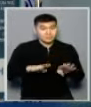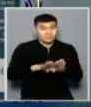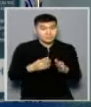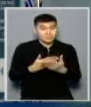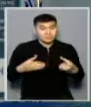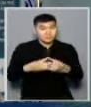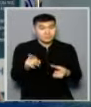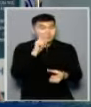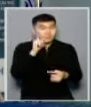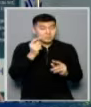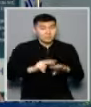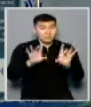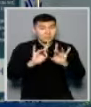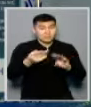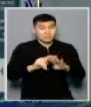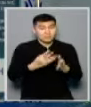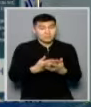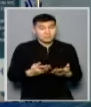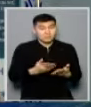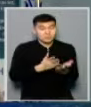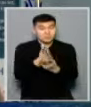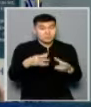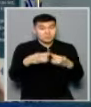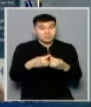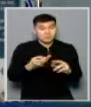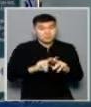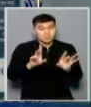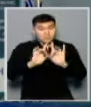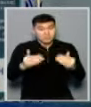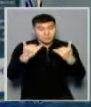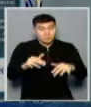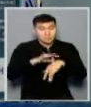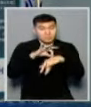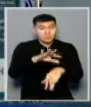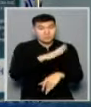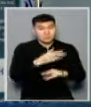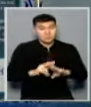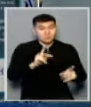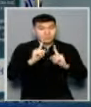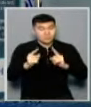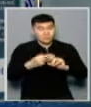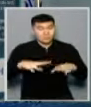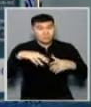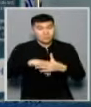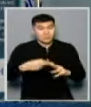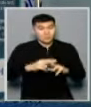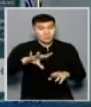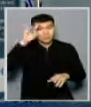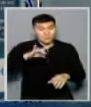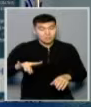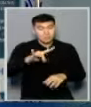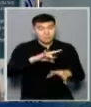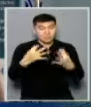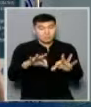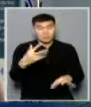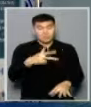өзіміздің жастарымызға бір насихаттау жөнінде, патриоттық сезімді ояту жөнінде бір ұйымдастырған болатынбыз. Бұл шара Қазақстан Республикасының